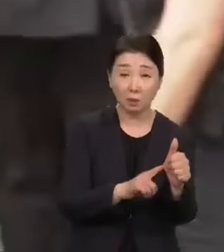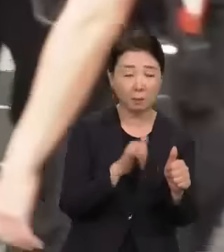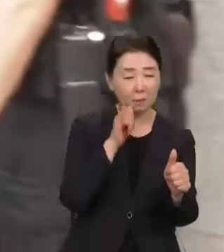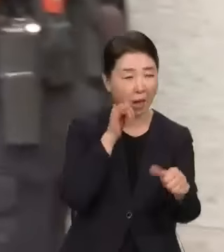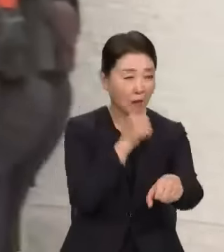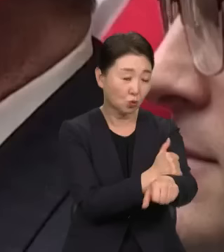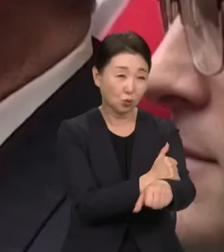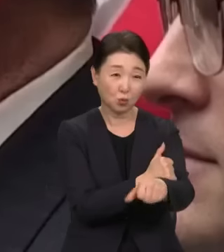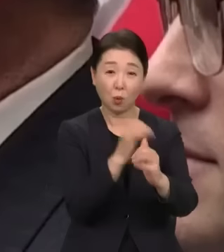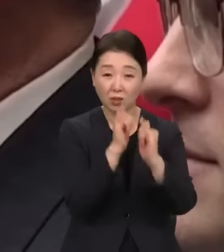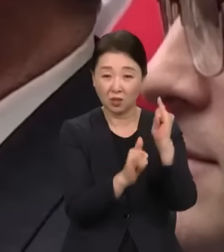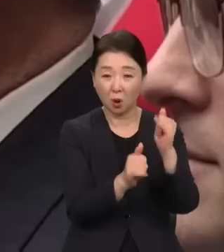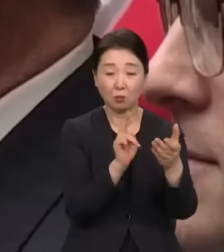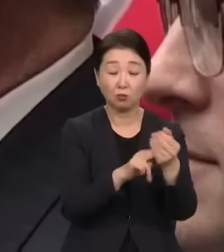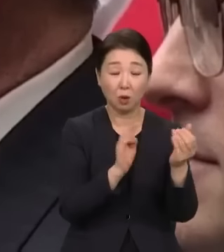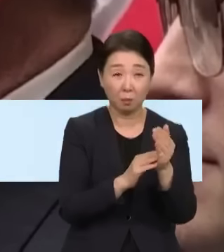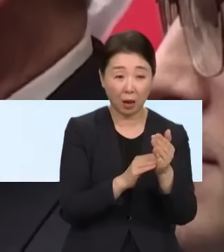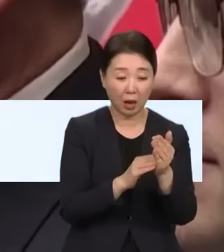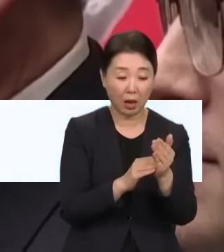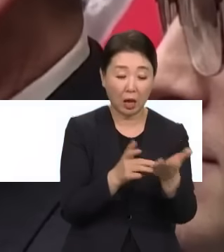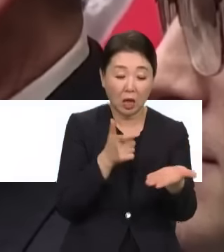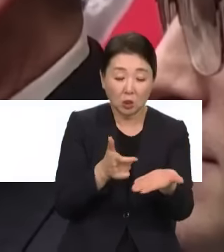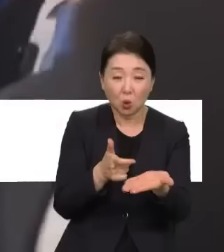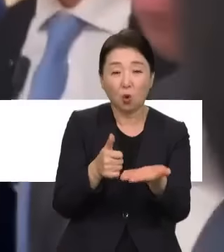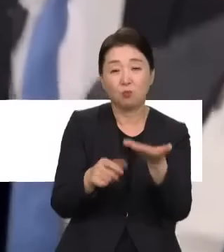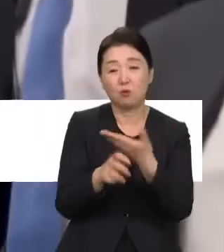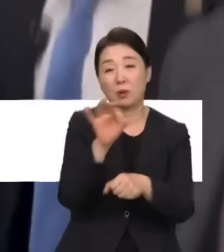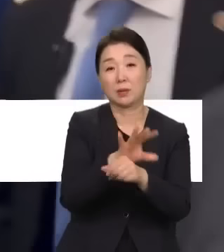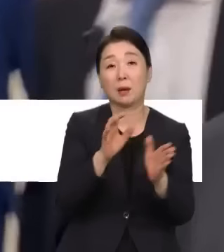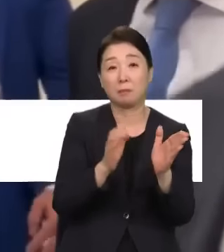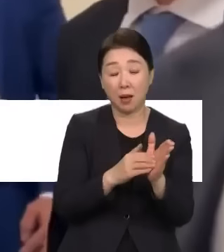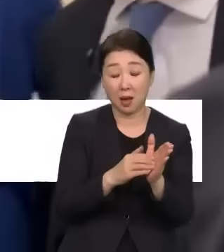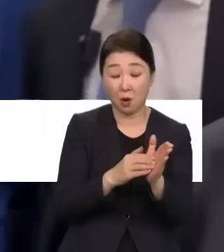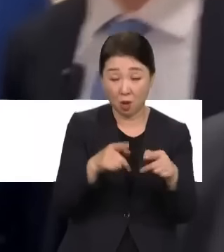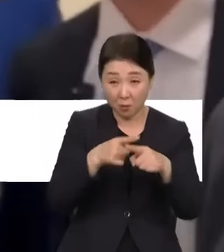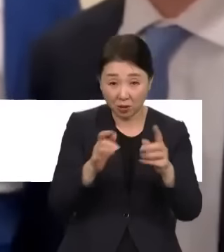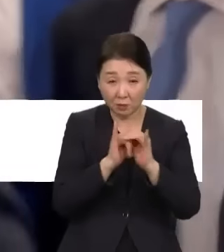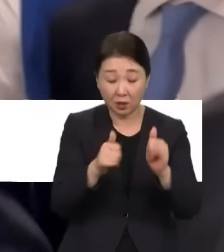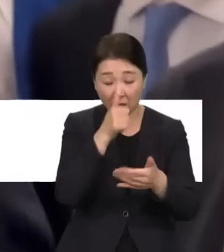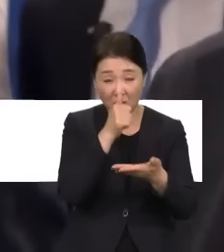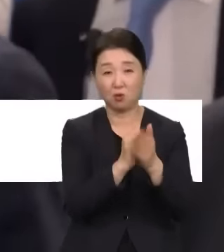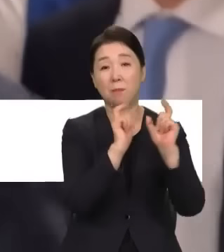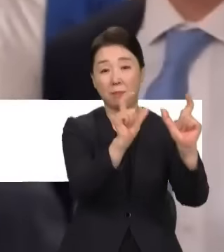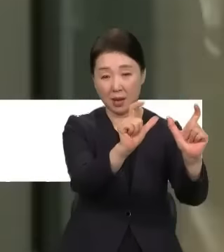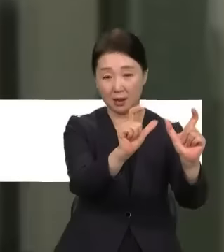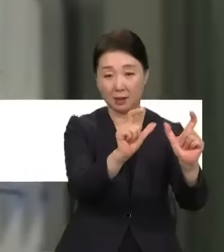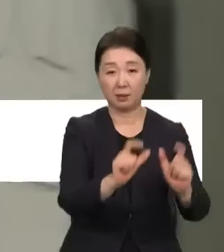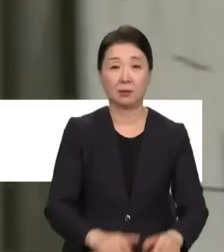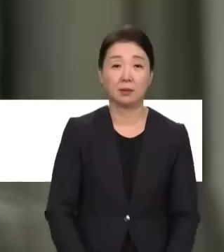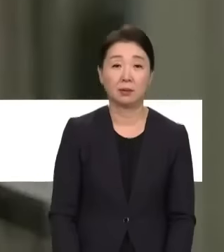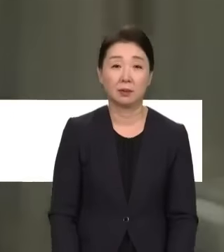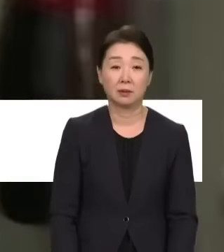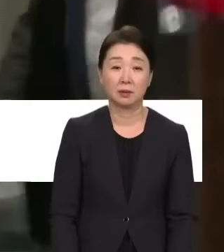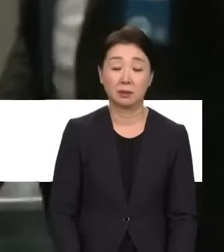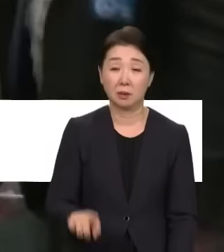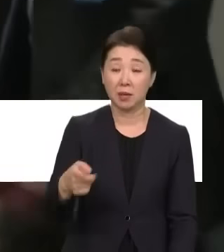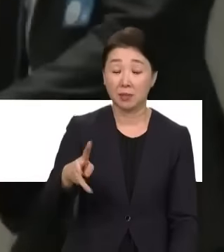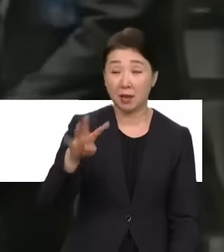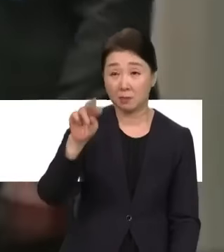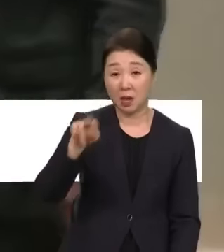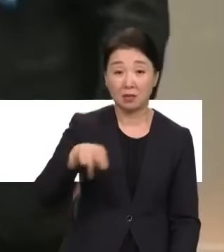이력을 숨기고 총기를 불법으로 구매한 혐의로 지난 6월 배심원단의 유죄 판결을 받았습니다. 140만 달러